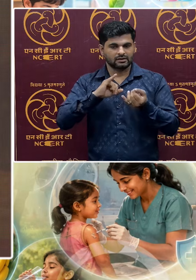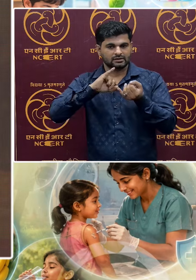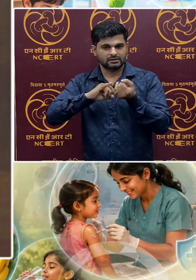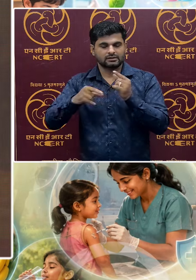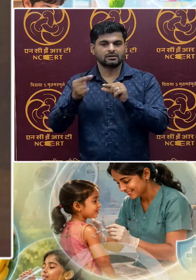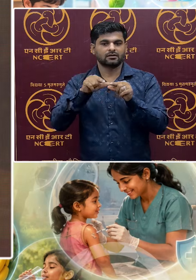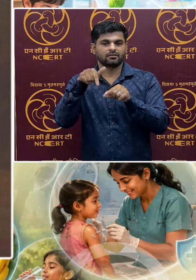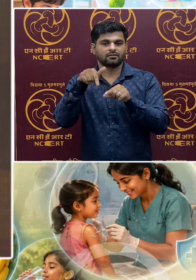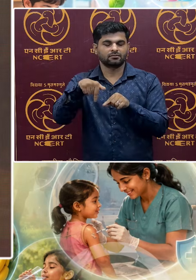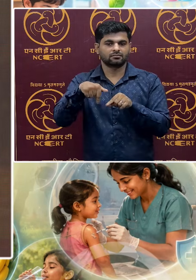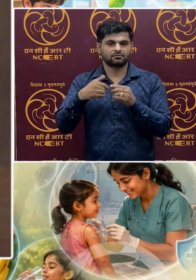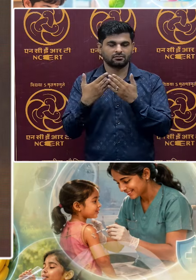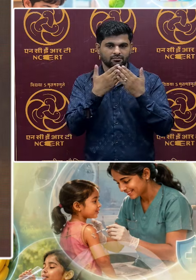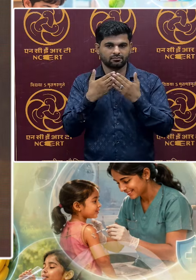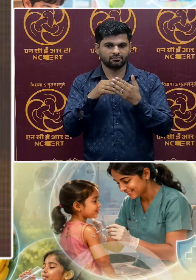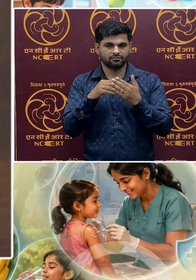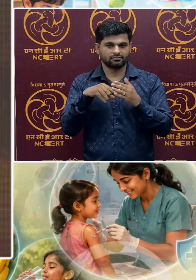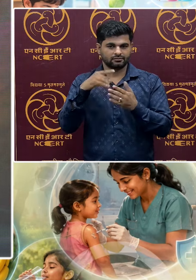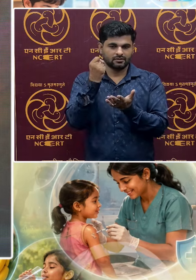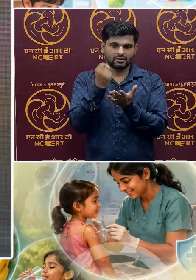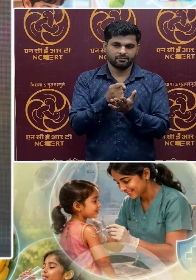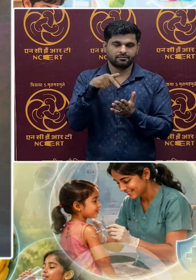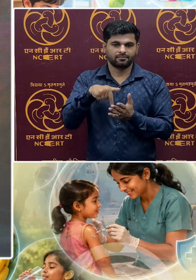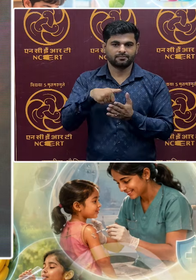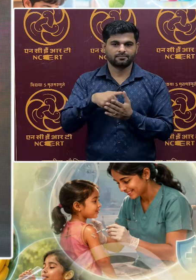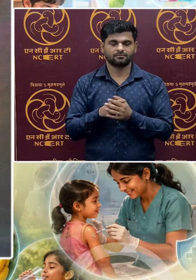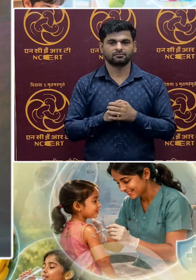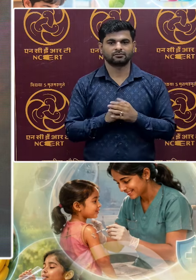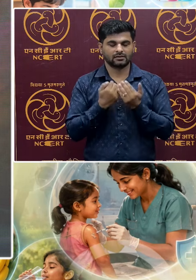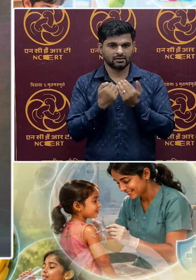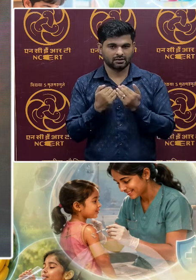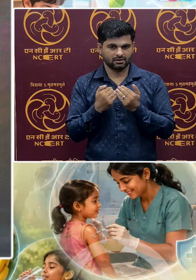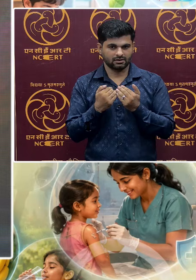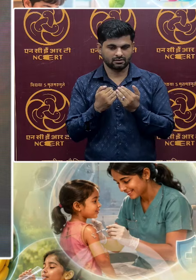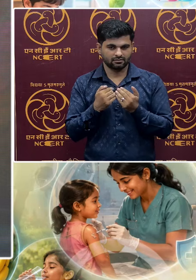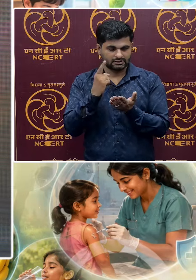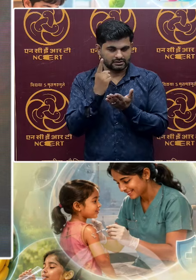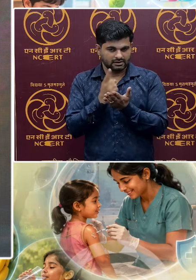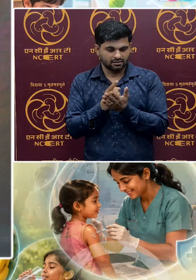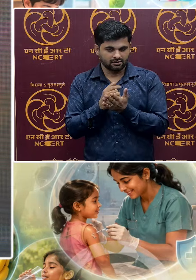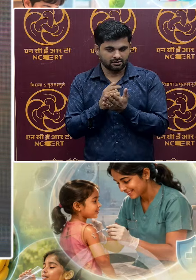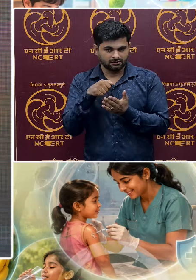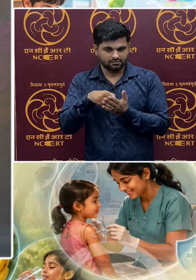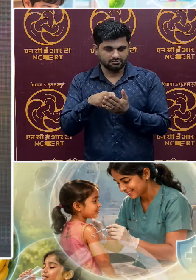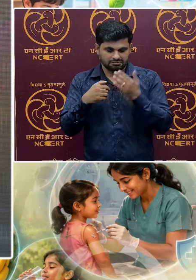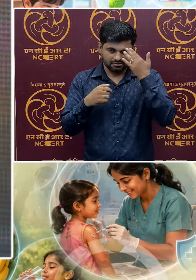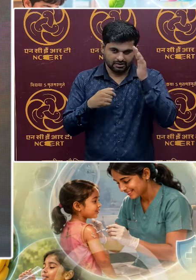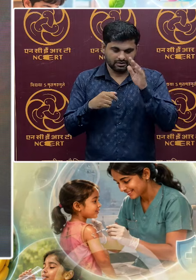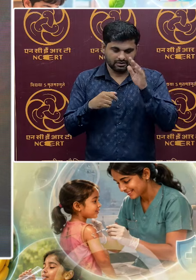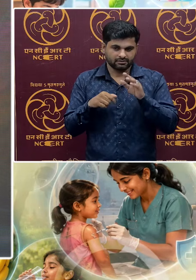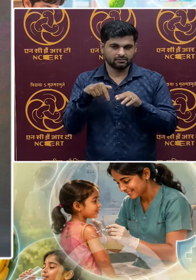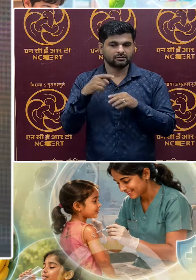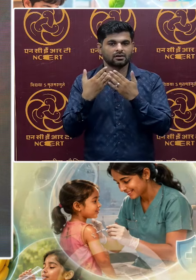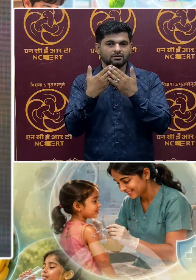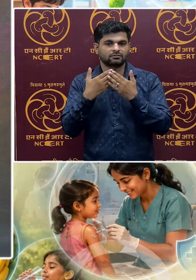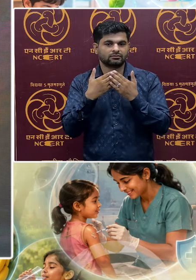schools, and is it mandatory to have them? As far as I know, it is mandatory, but somehow I don't think all of the schools have